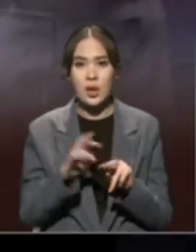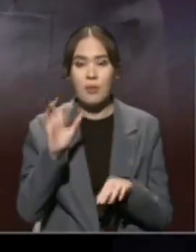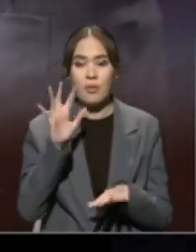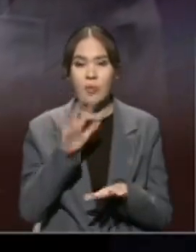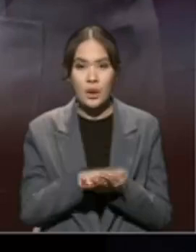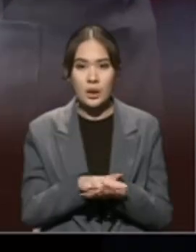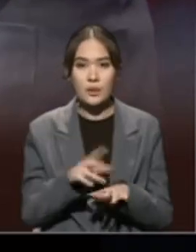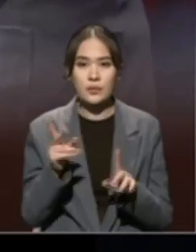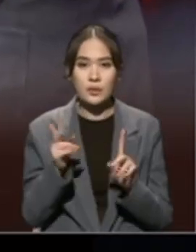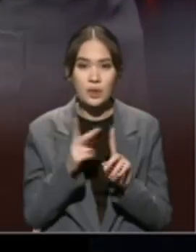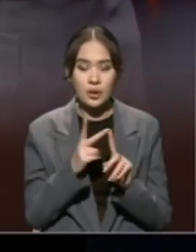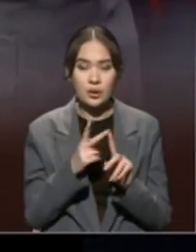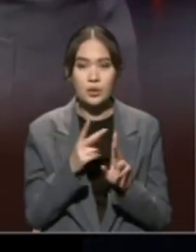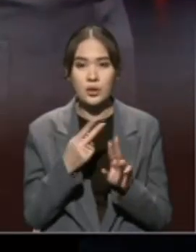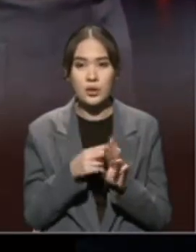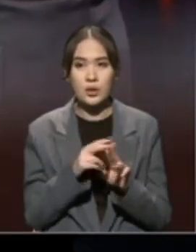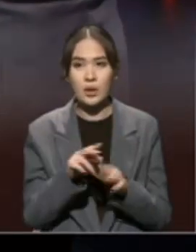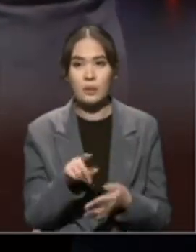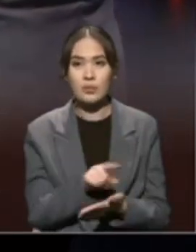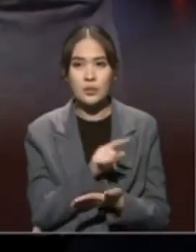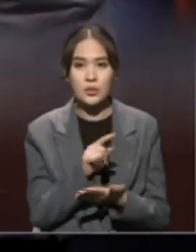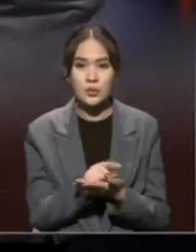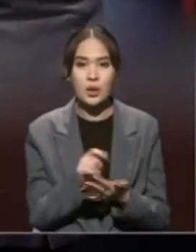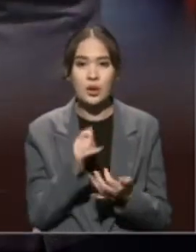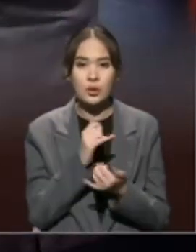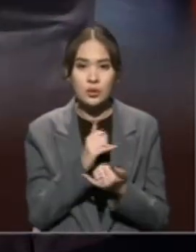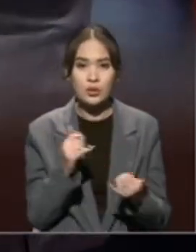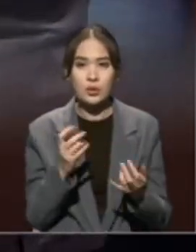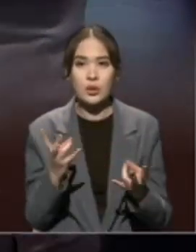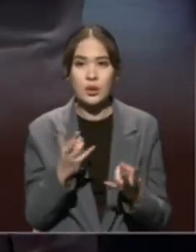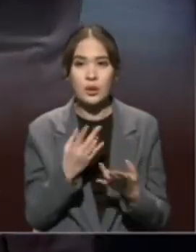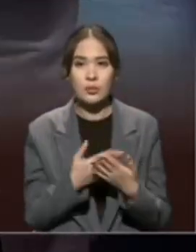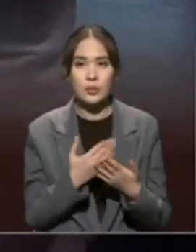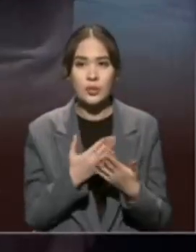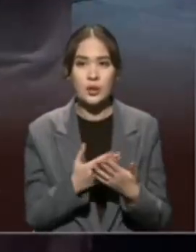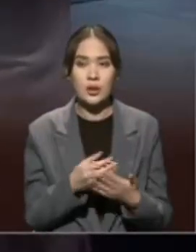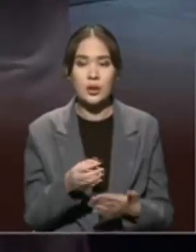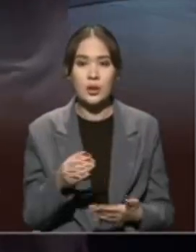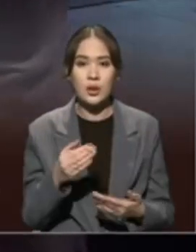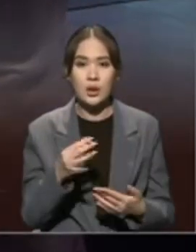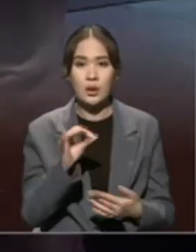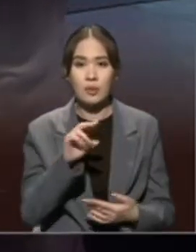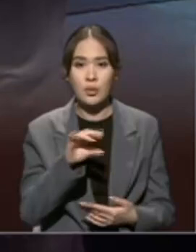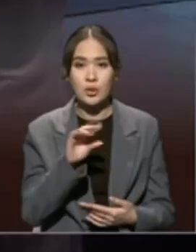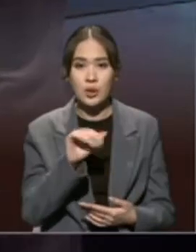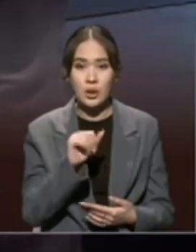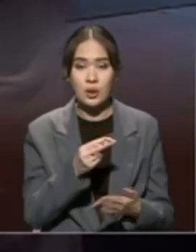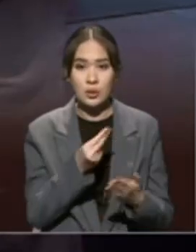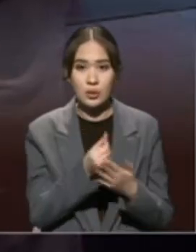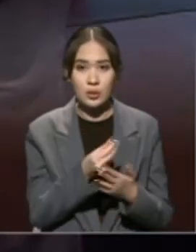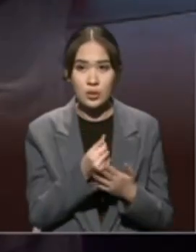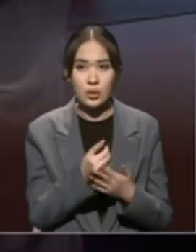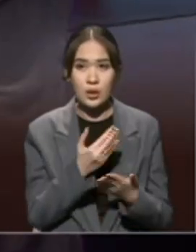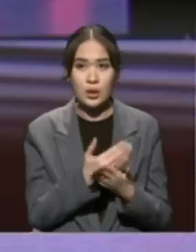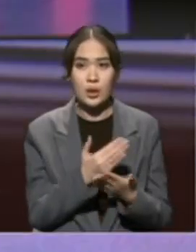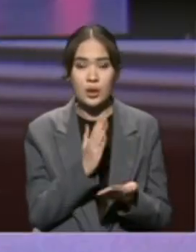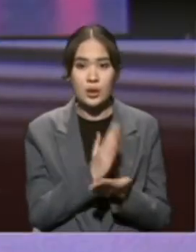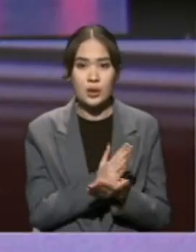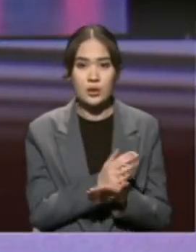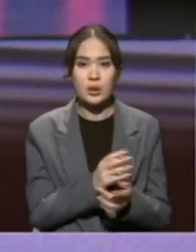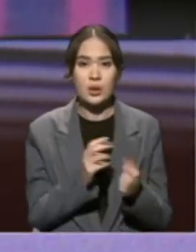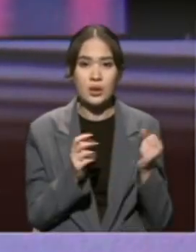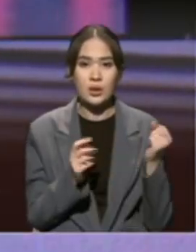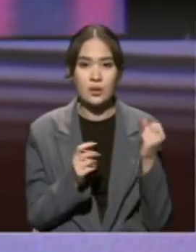банктерде екінші деңгейлі, олар міндетті түрде ұсыну керек сізге. Мысалға, Ерғанат, ипотека төлейсің бе? Аннуитет жолы бар,